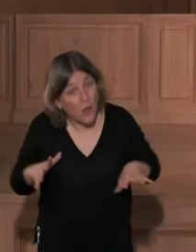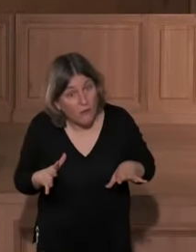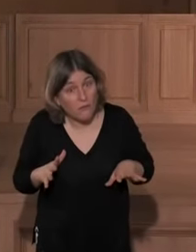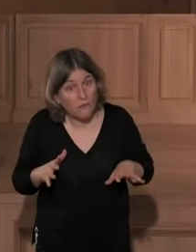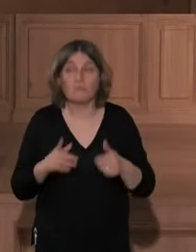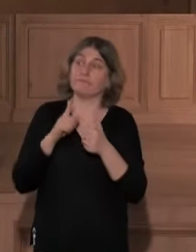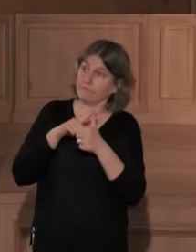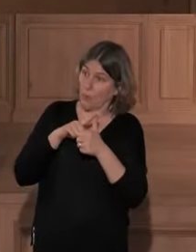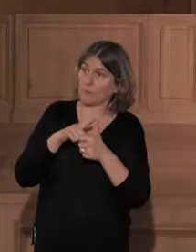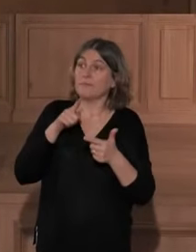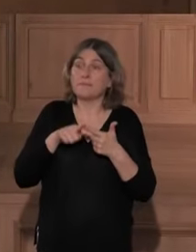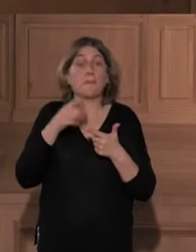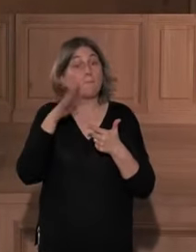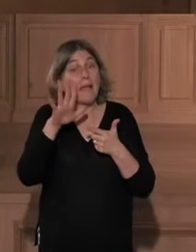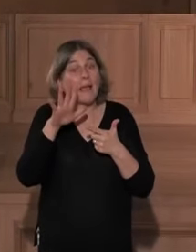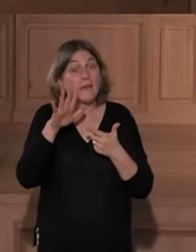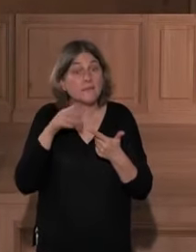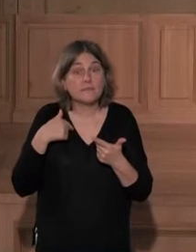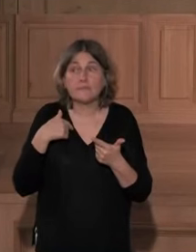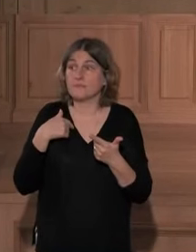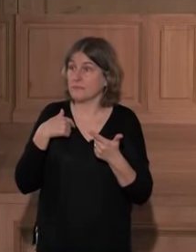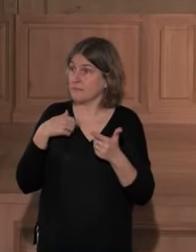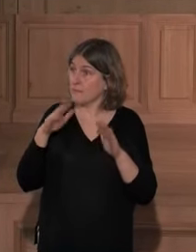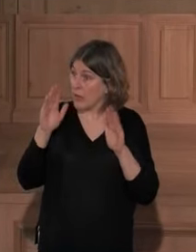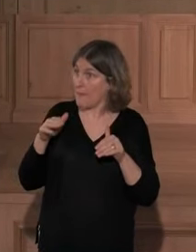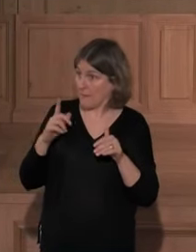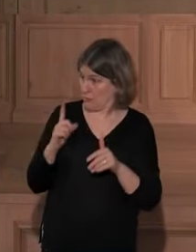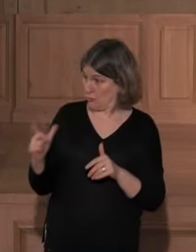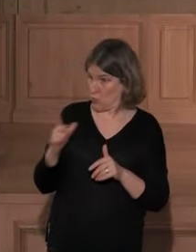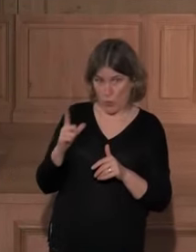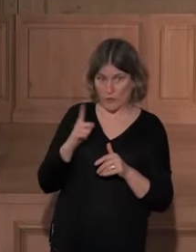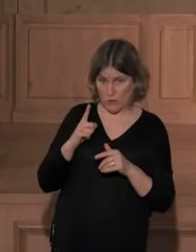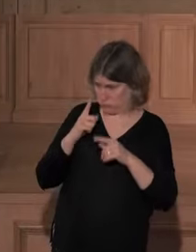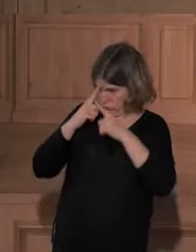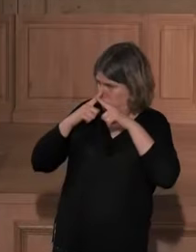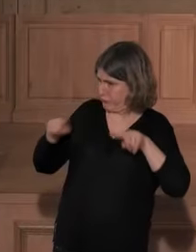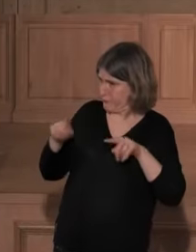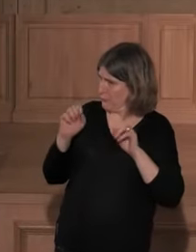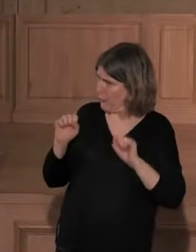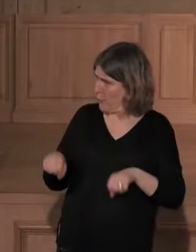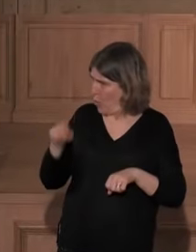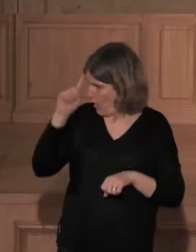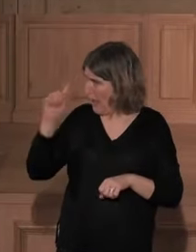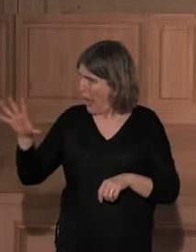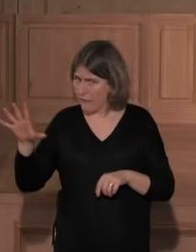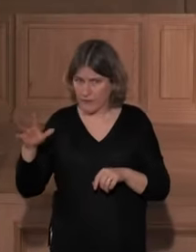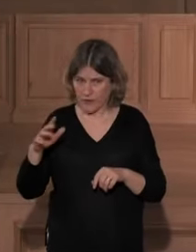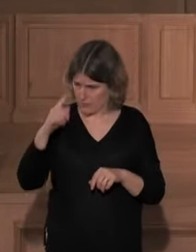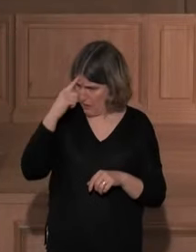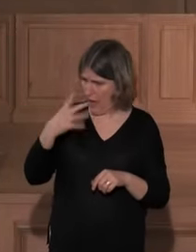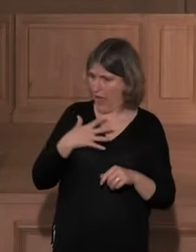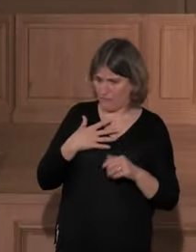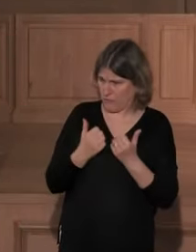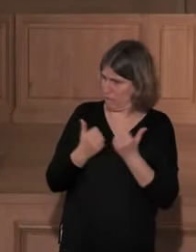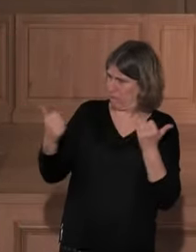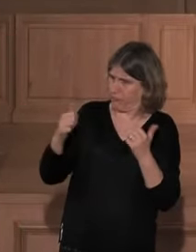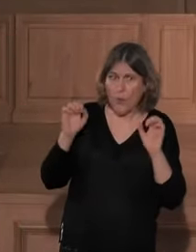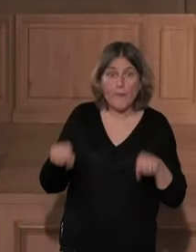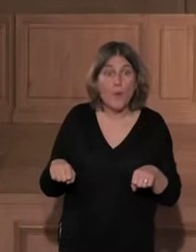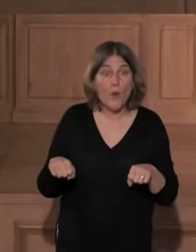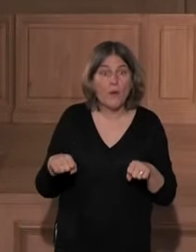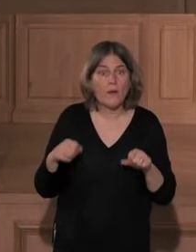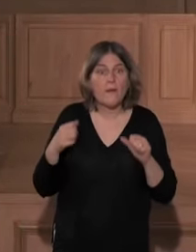savez, on a des avis, même avec Daoud, des fois, contradictoires. Il peut dire quelque chose et je peux dire le contraire. Sur une base, on est